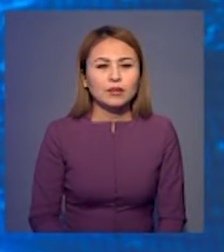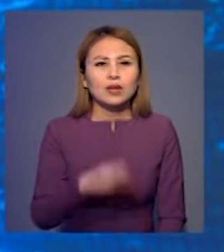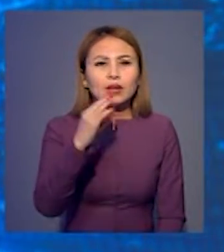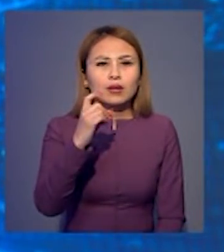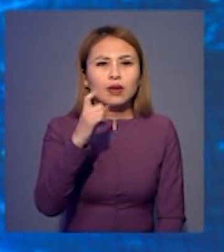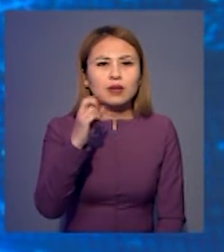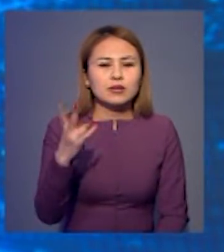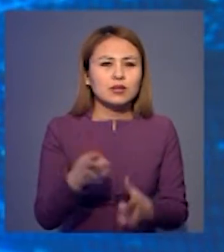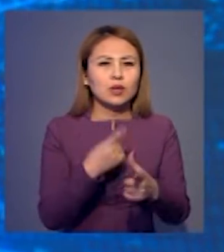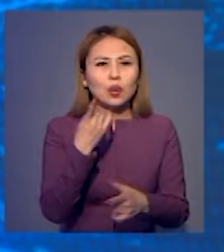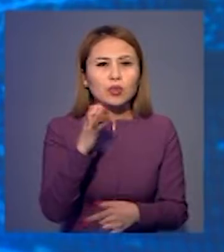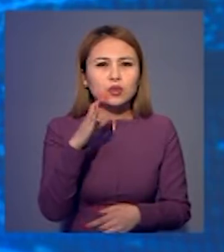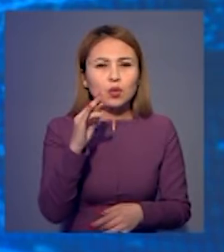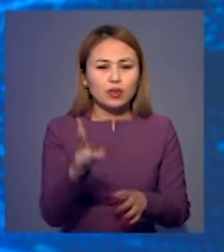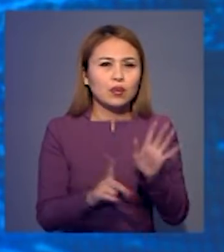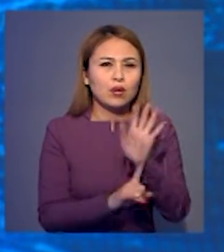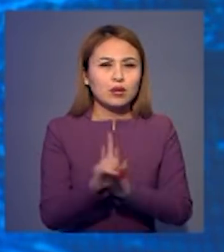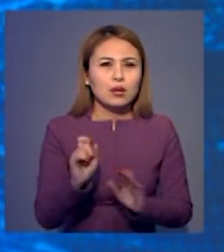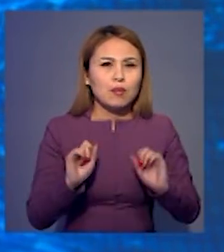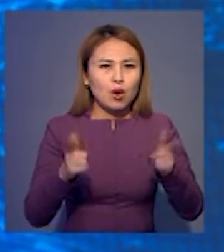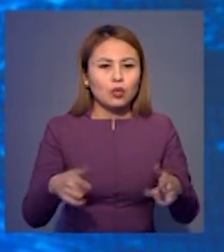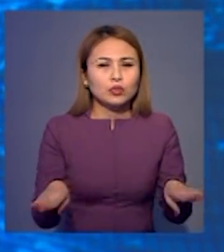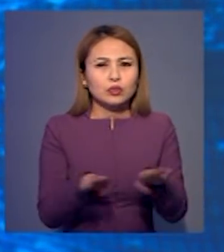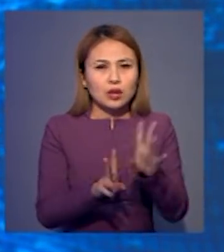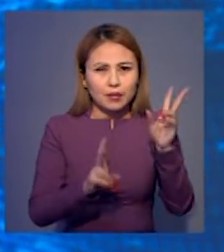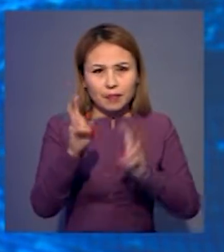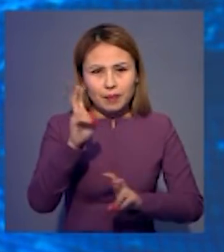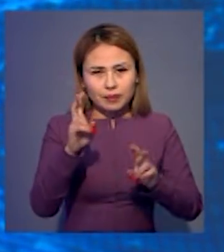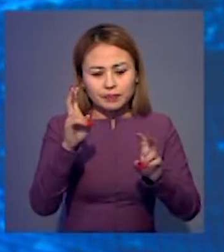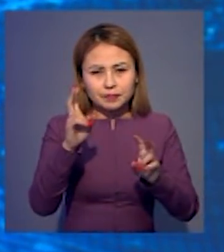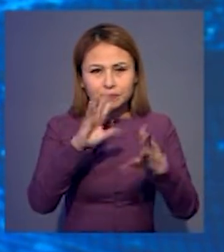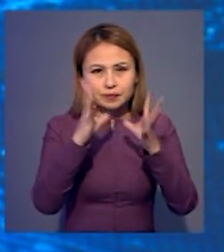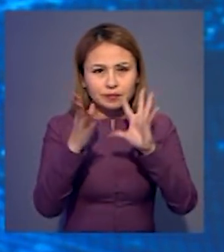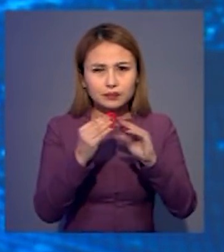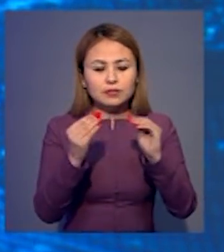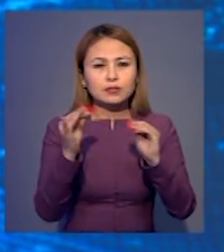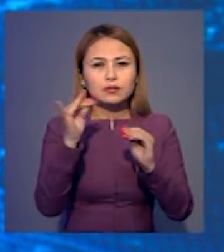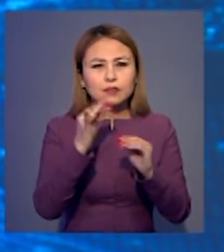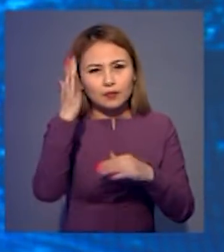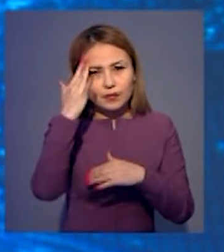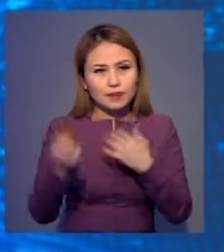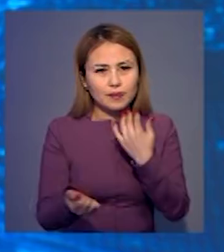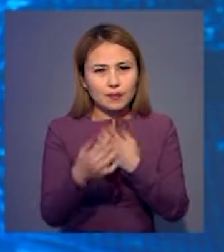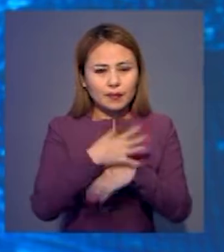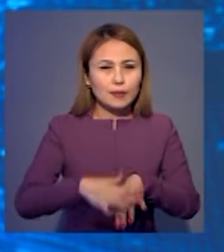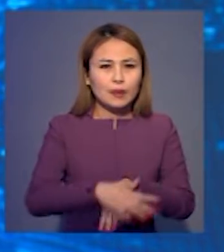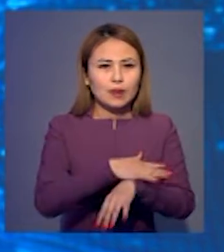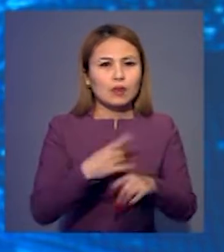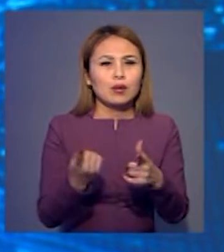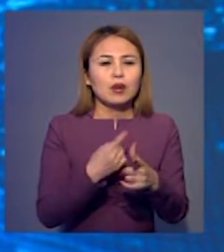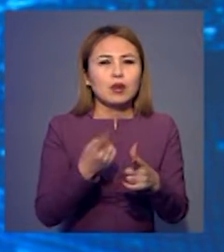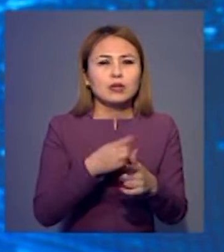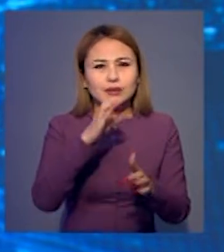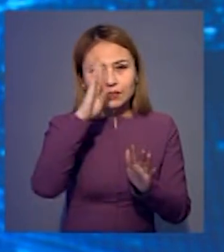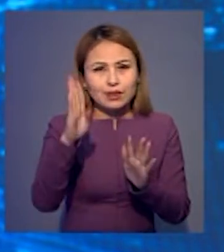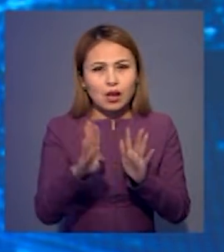Техас штатының Хьюстон өңірінде орналасқан мұнай өндіру зауыты 2 күннен бері қызыл жалын құшағында. Өрт